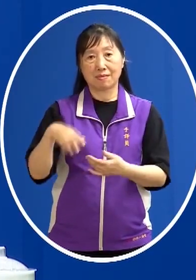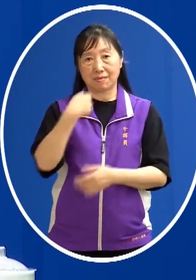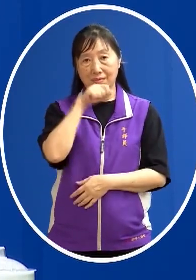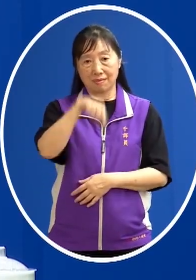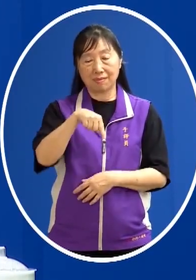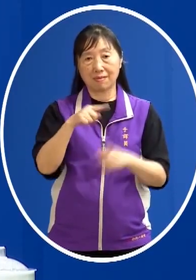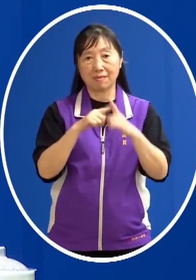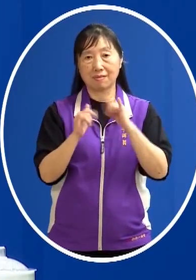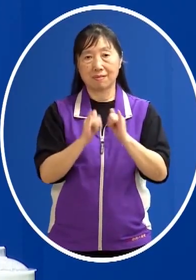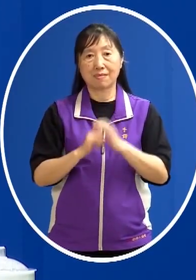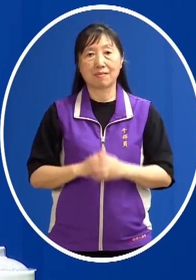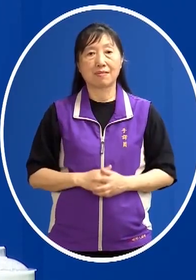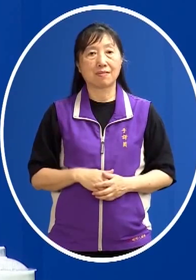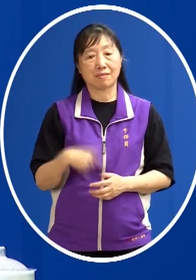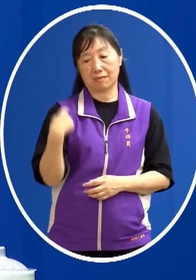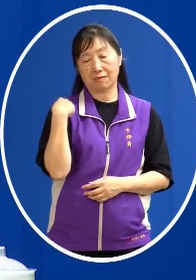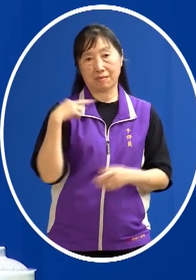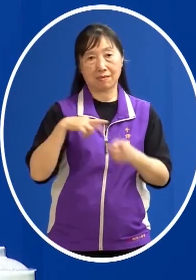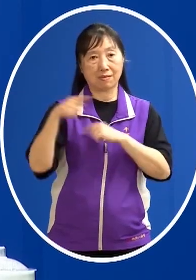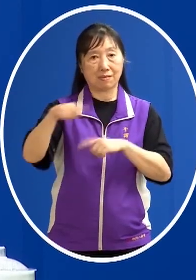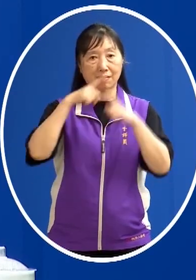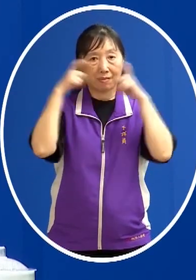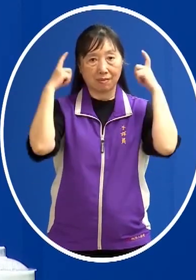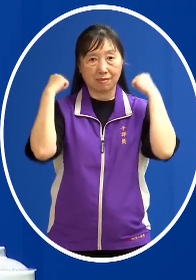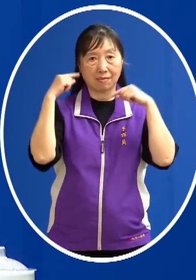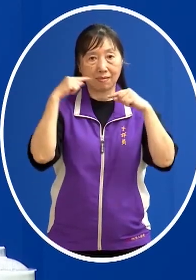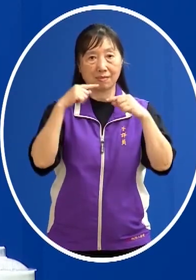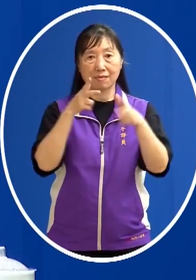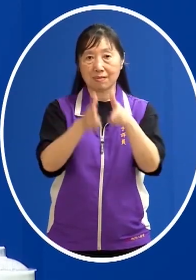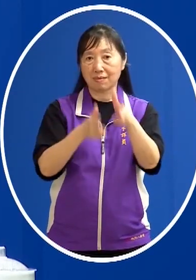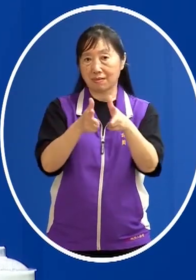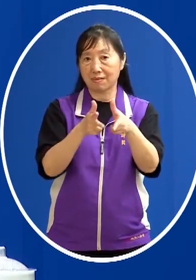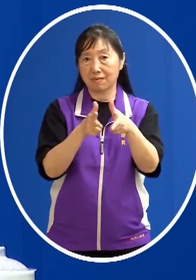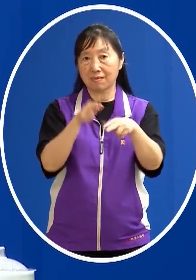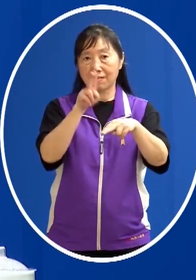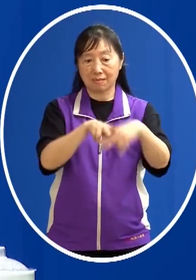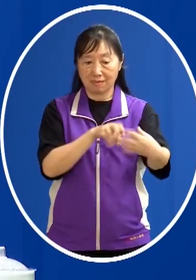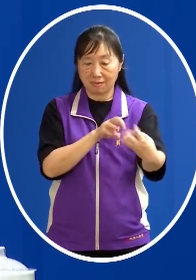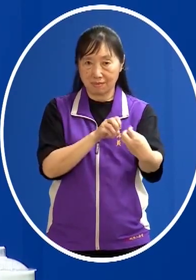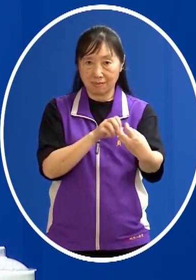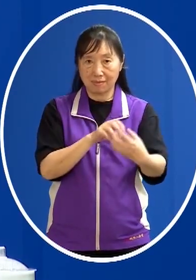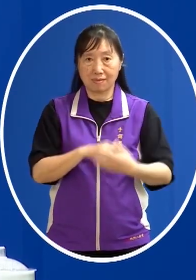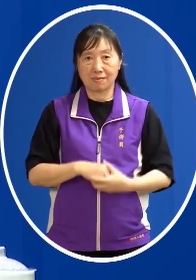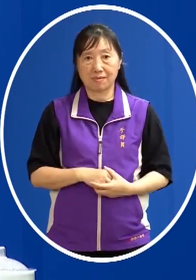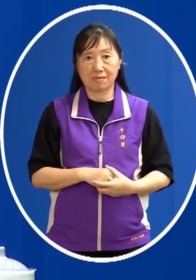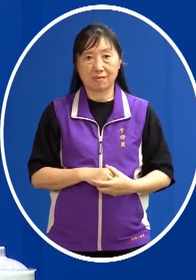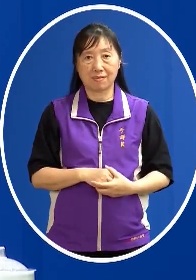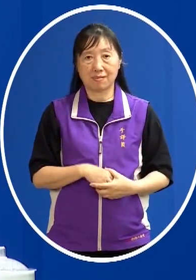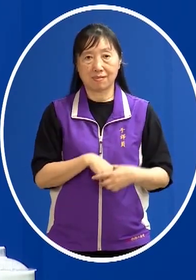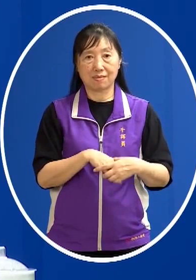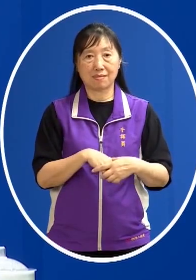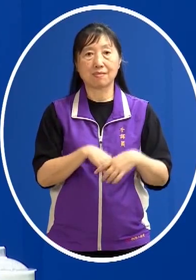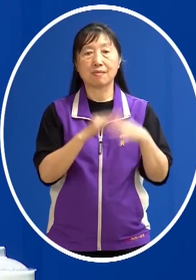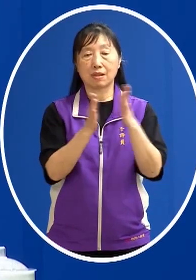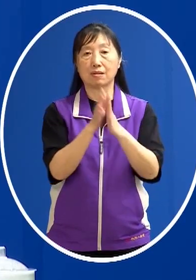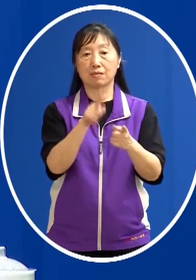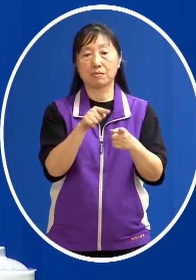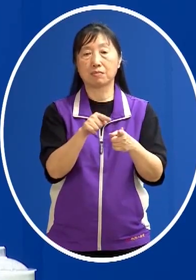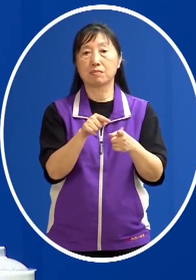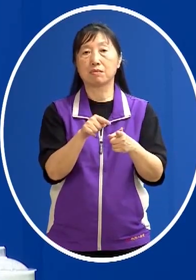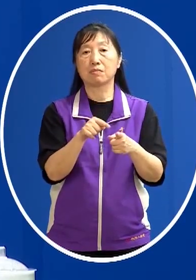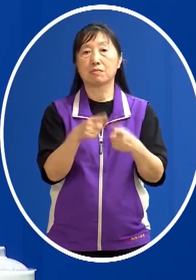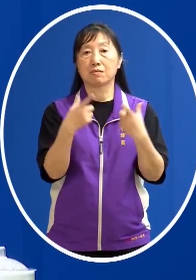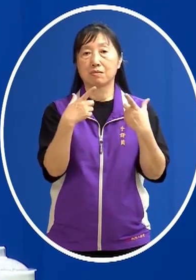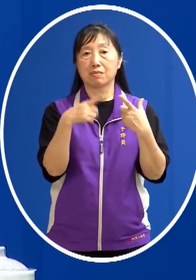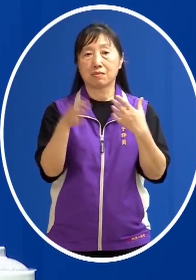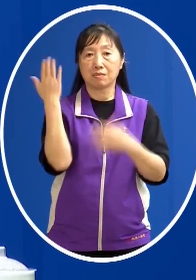那昨天我也跟我们这些口罩的厂商来座谈，那原则上也按照过去个